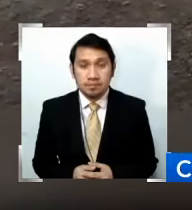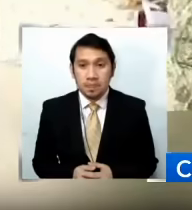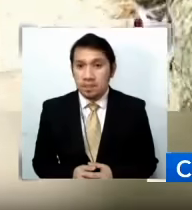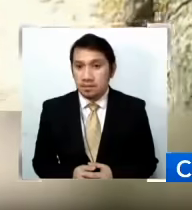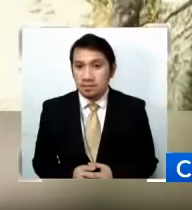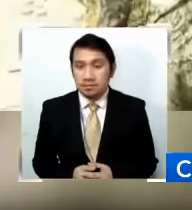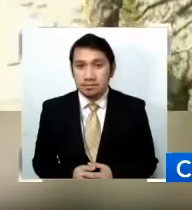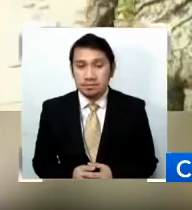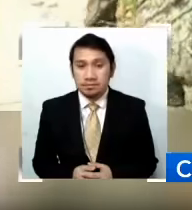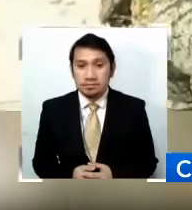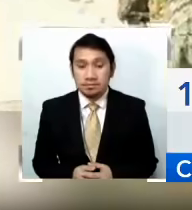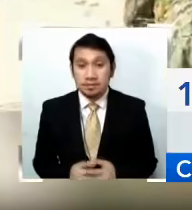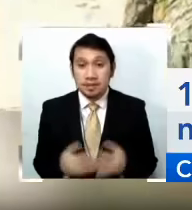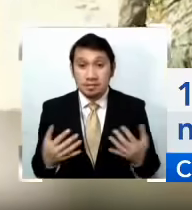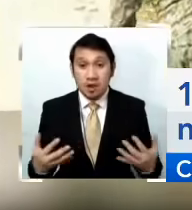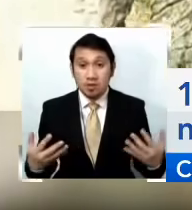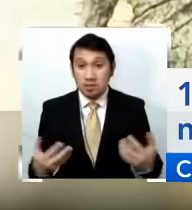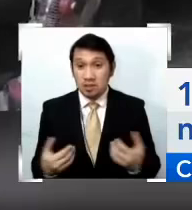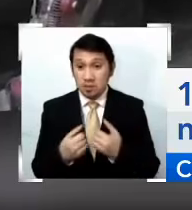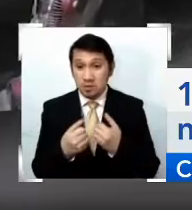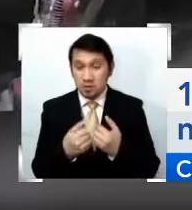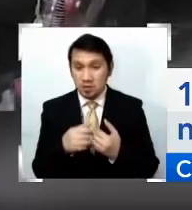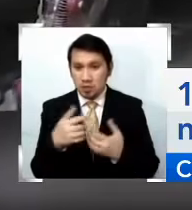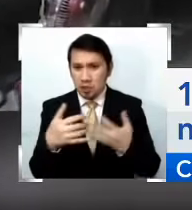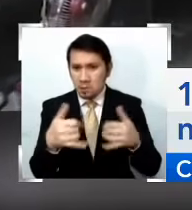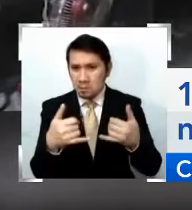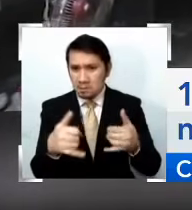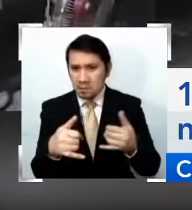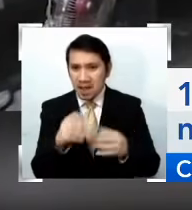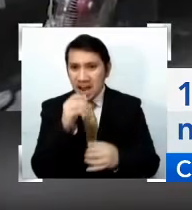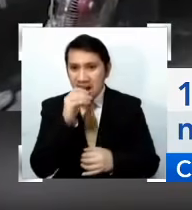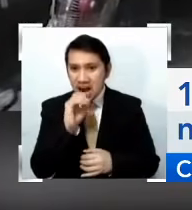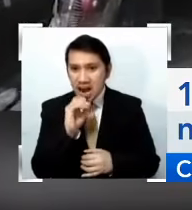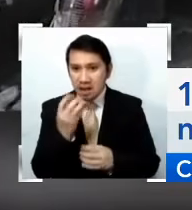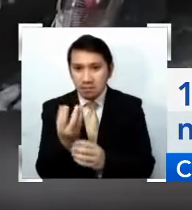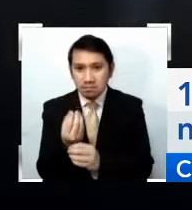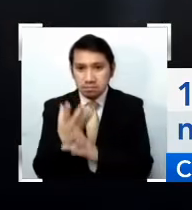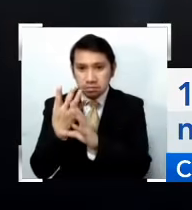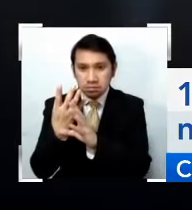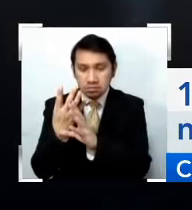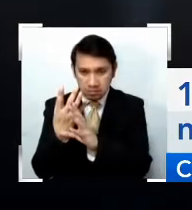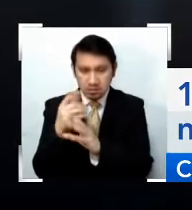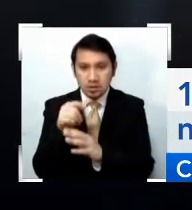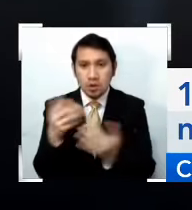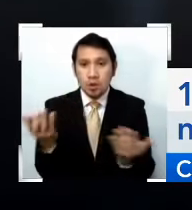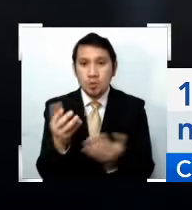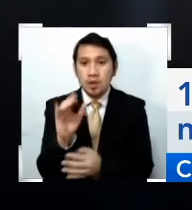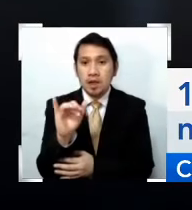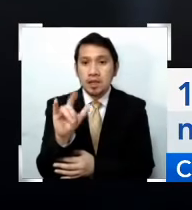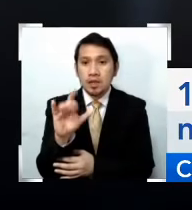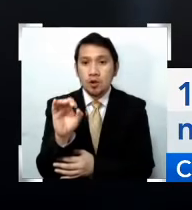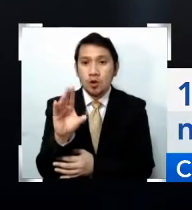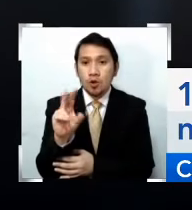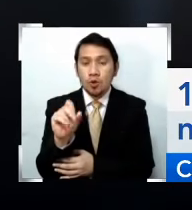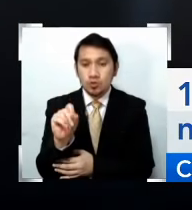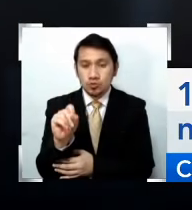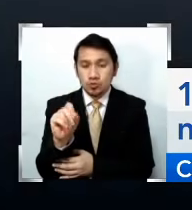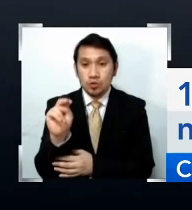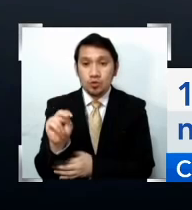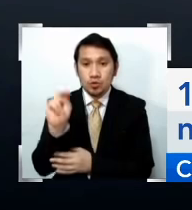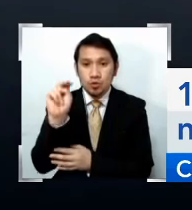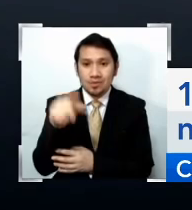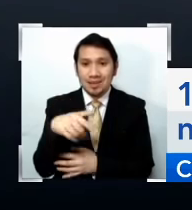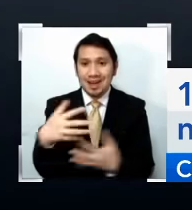Dawi sa disgrasya ang paglalaro ng Granada sa Barangay Poblasyon 2, Curimao, Ilocos Norte. Aksidente sumabog ang